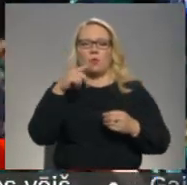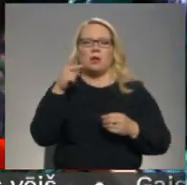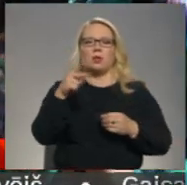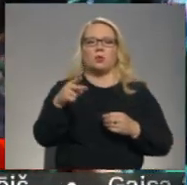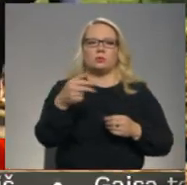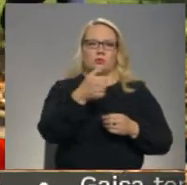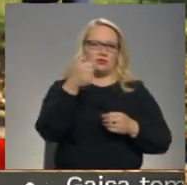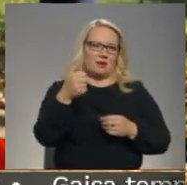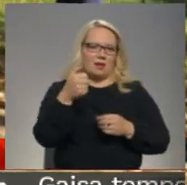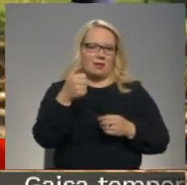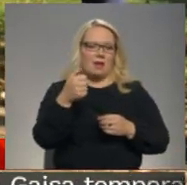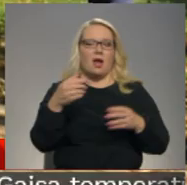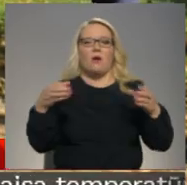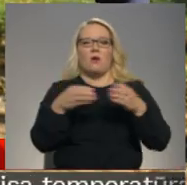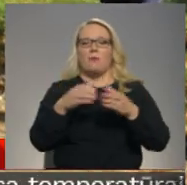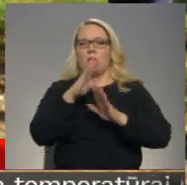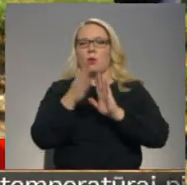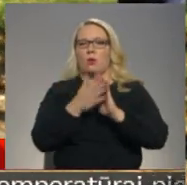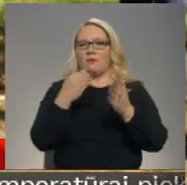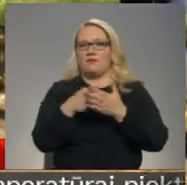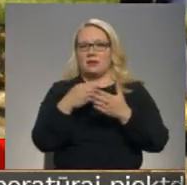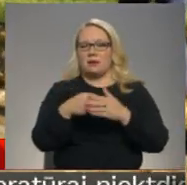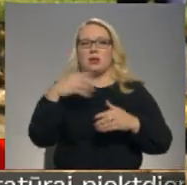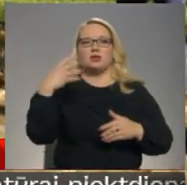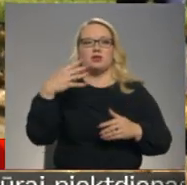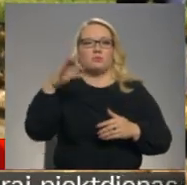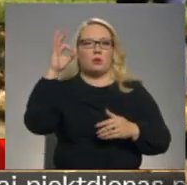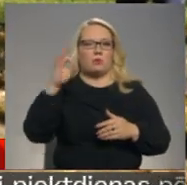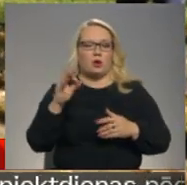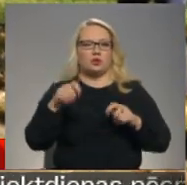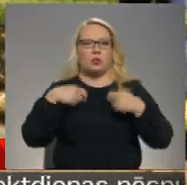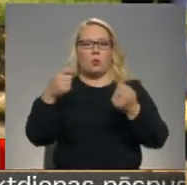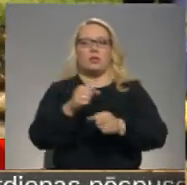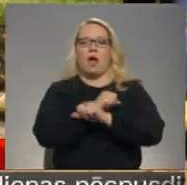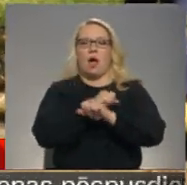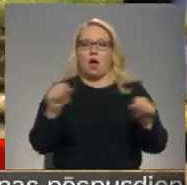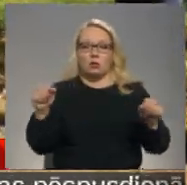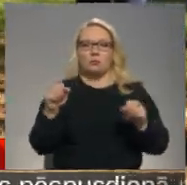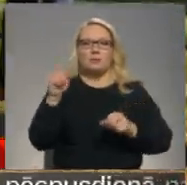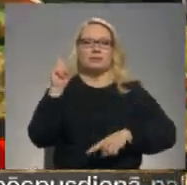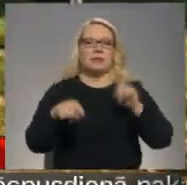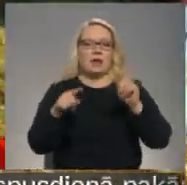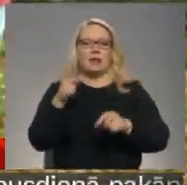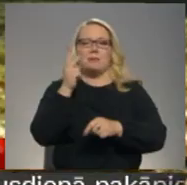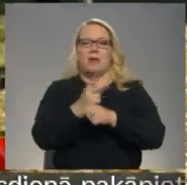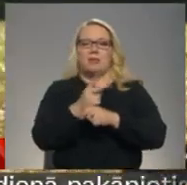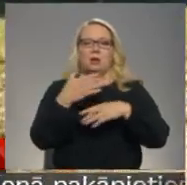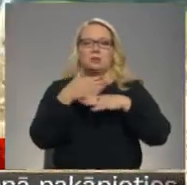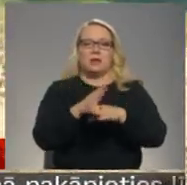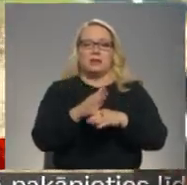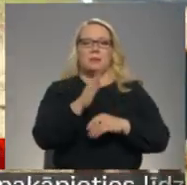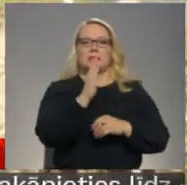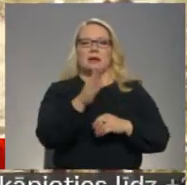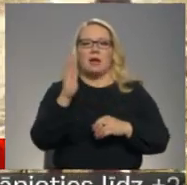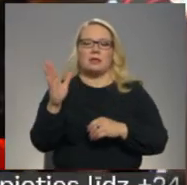gada. Komandu kopvērtējumā 40% uzdoda ātrums, tāpēc nereti pienākumi sadalīti pēc